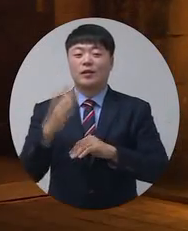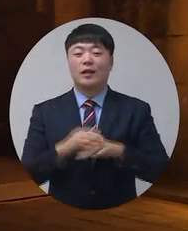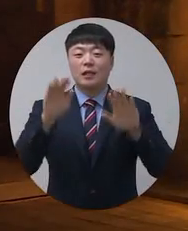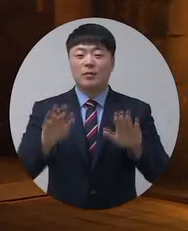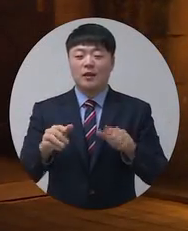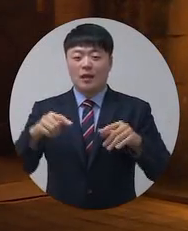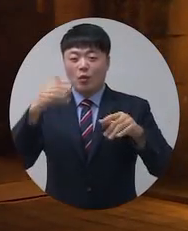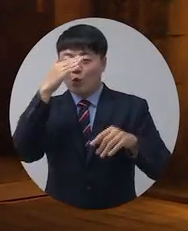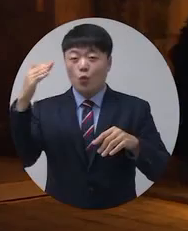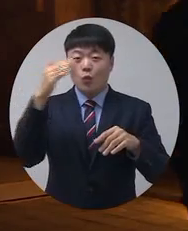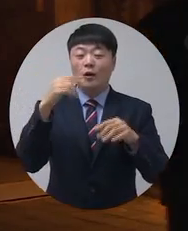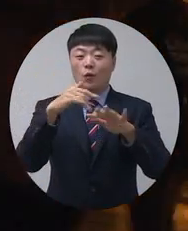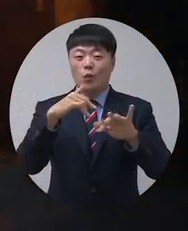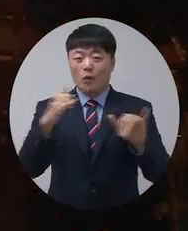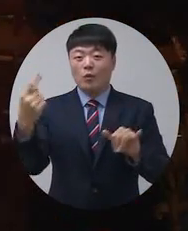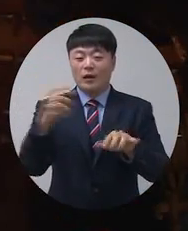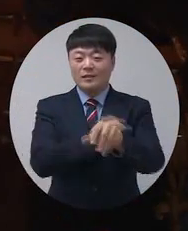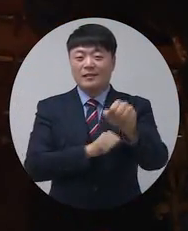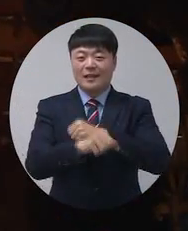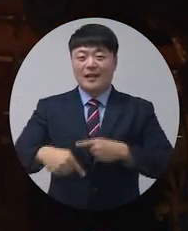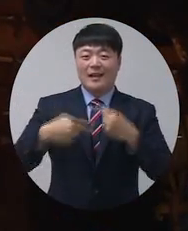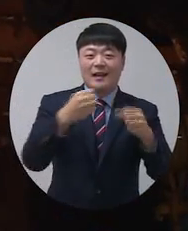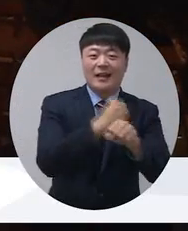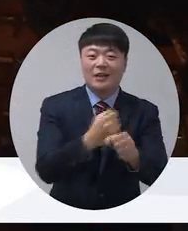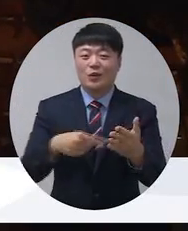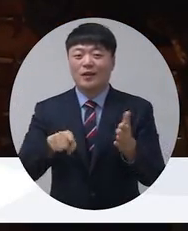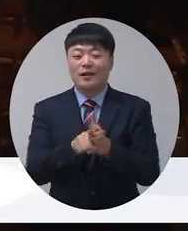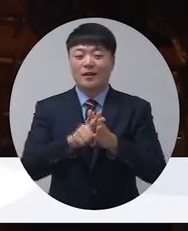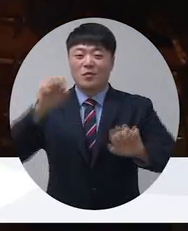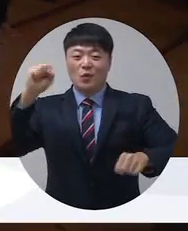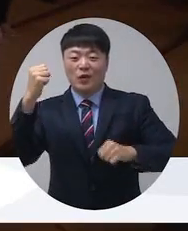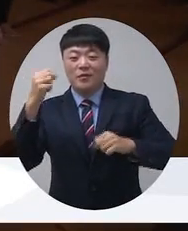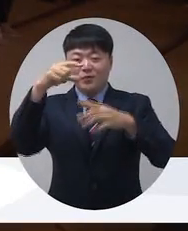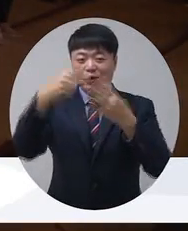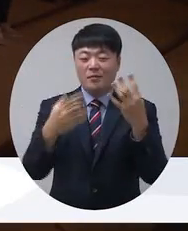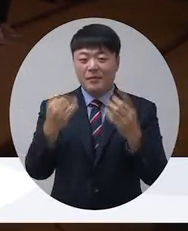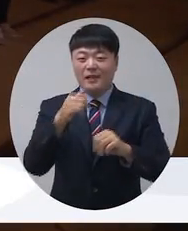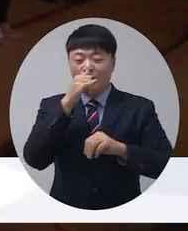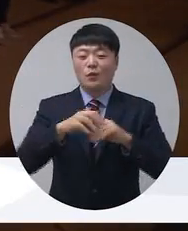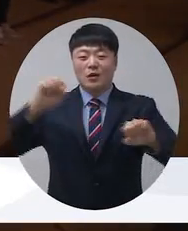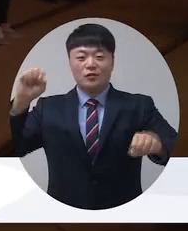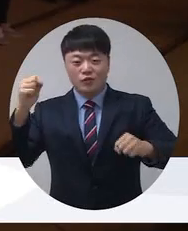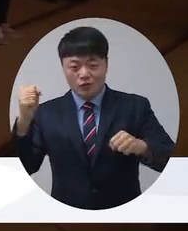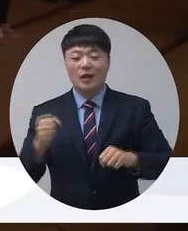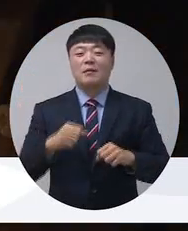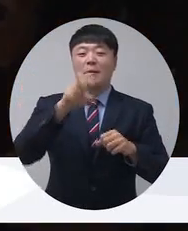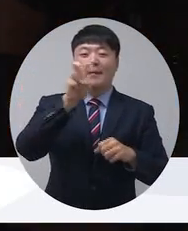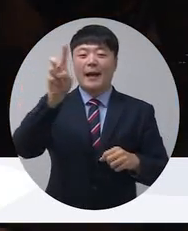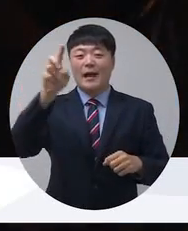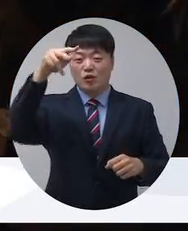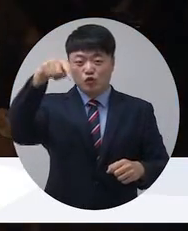특히 관람객들의 흥미와 적극적인 동참을 위한 공연 프로그램을 특화했으며 퍼포먼스 댄스, 고스트